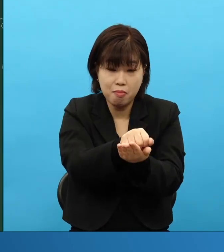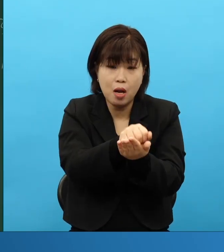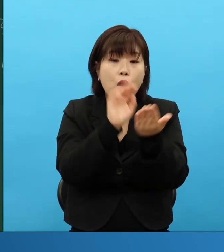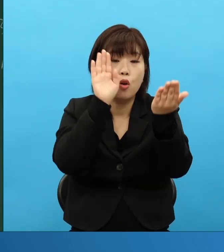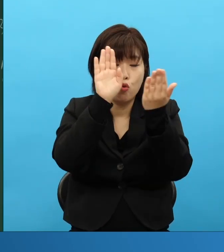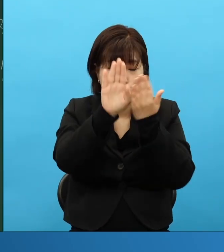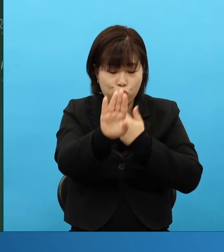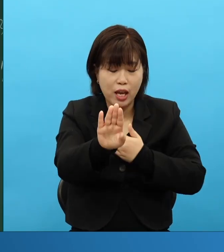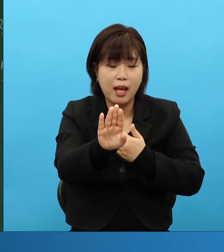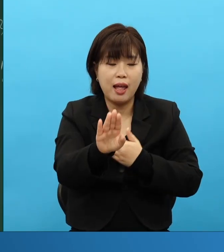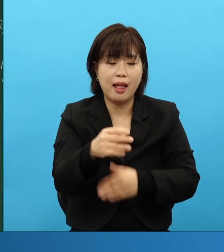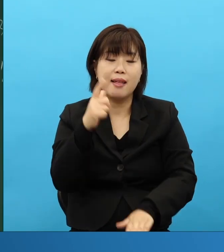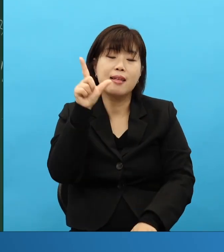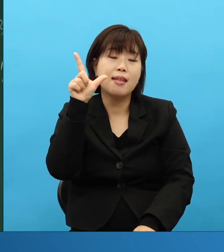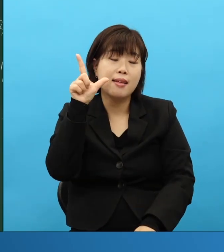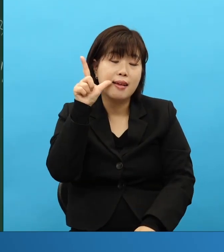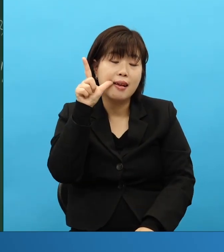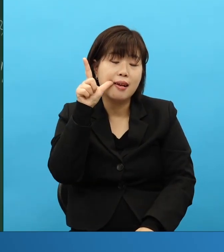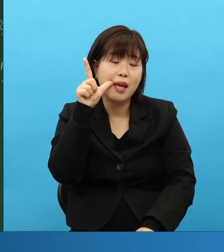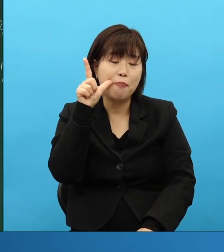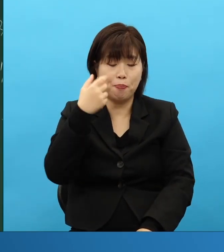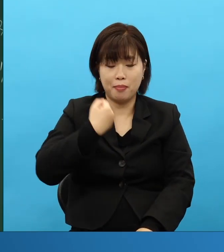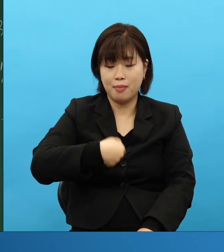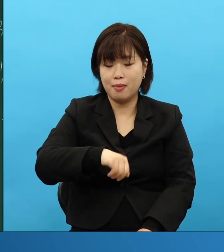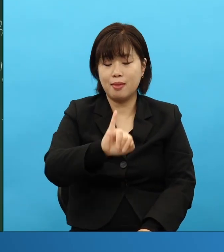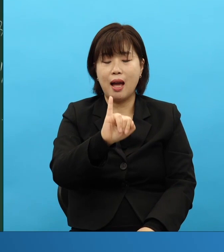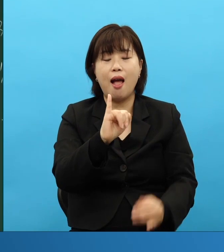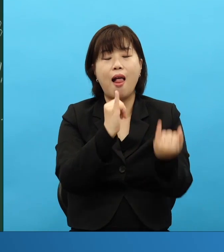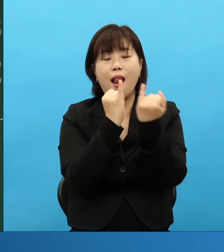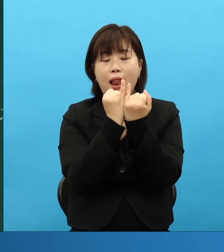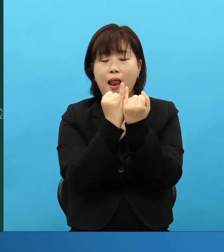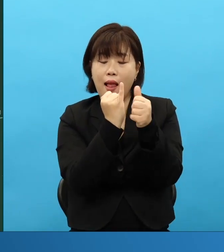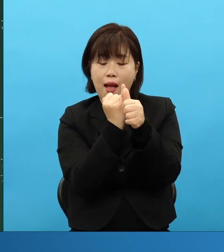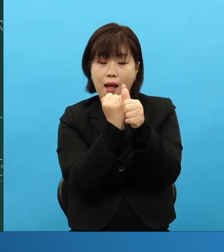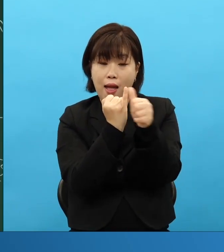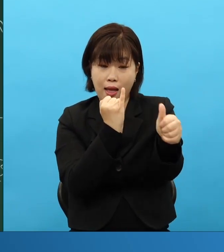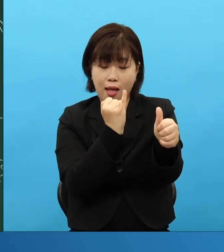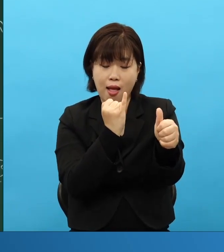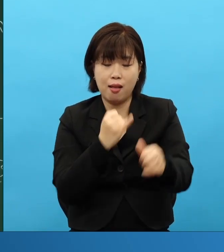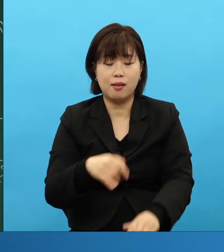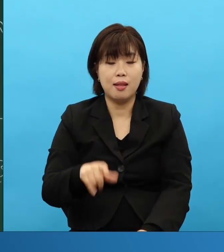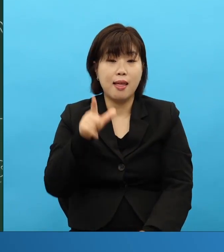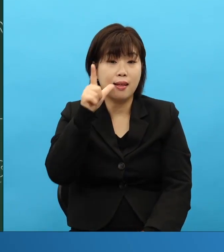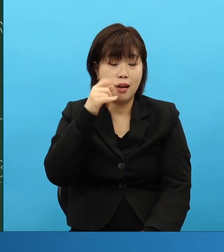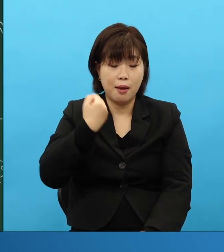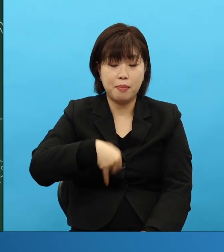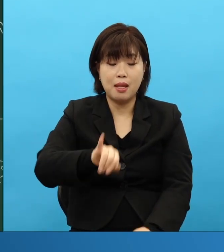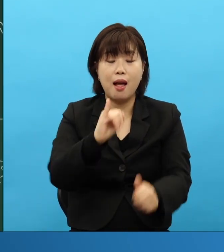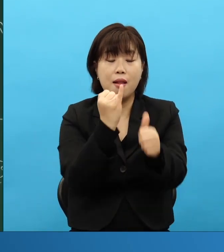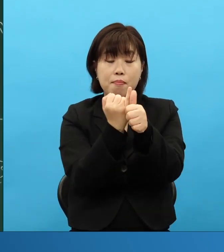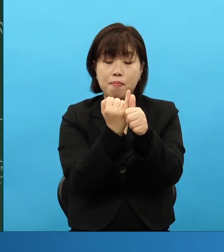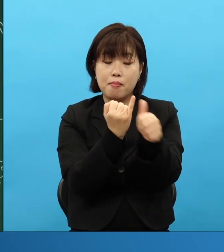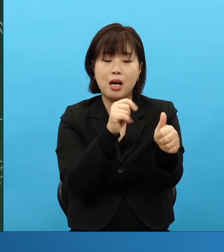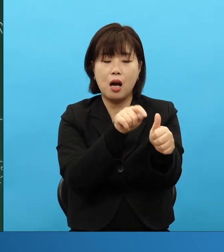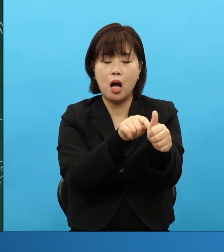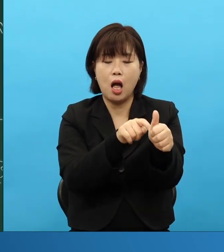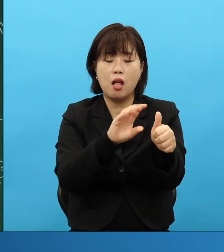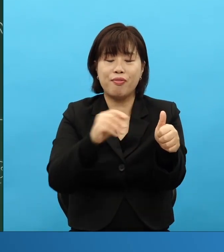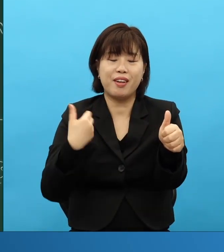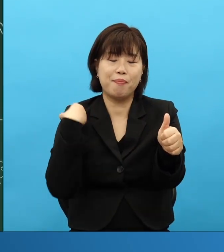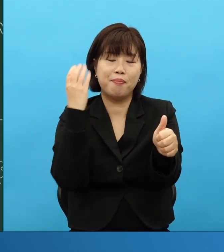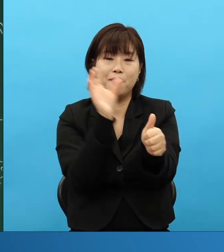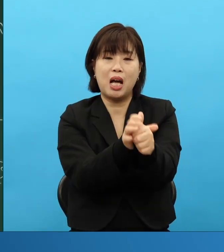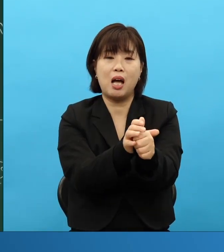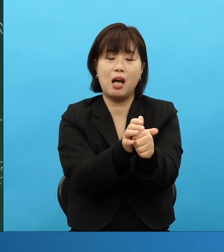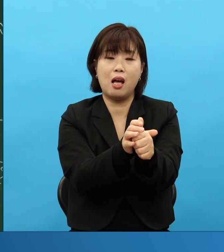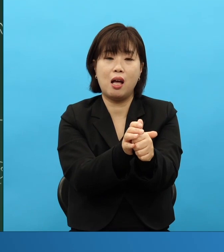son-in-law was able to take charge of that territory. 그 사람이 이제 첫 번째 사사로 지도자로 서게 됩니다. That he stands as the first judge and leader. 근데